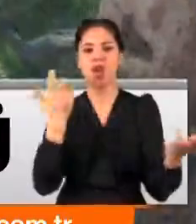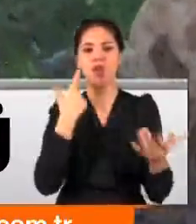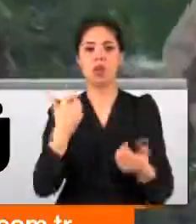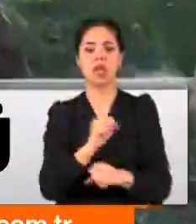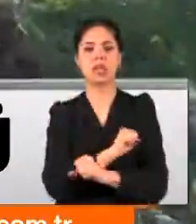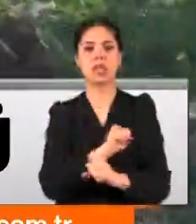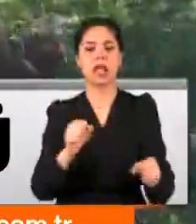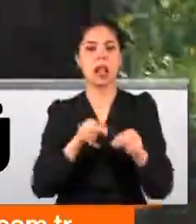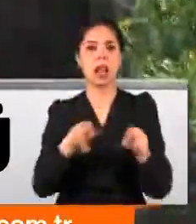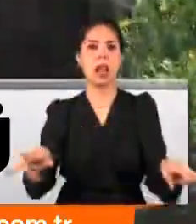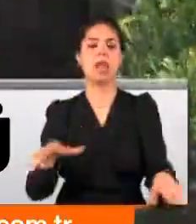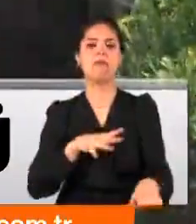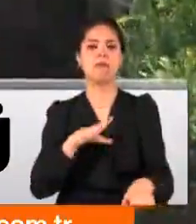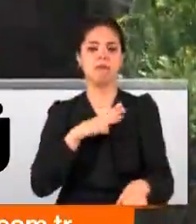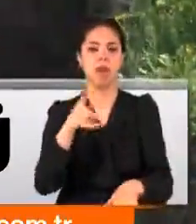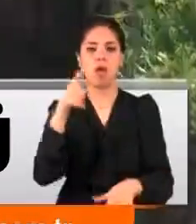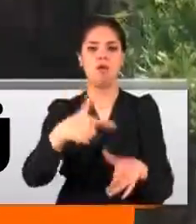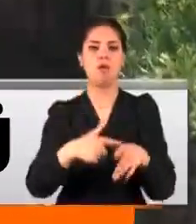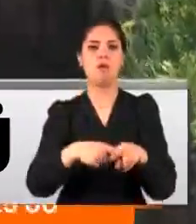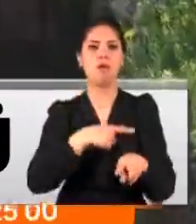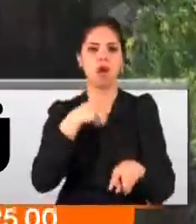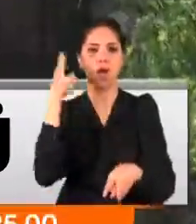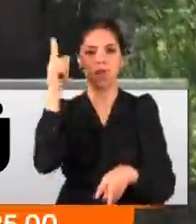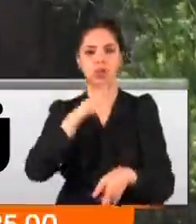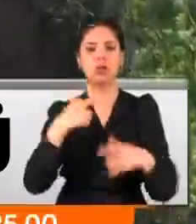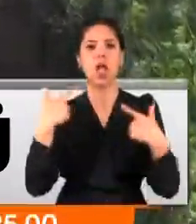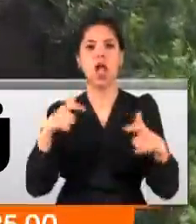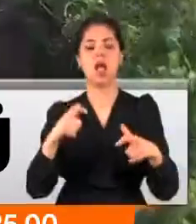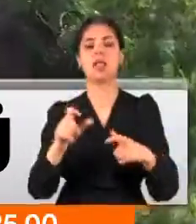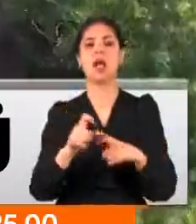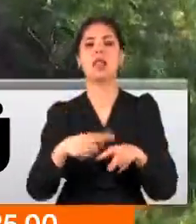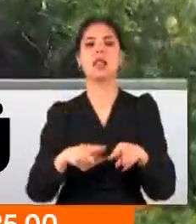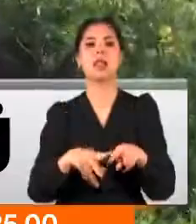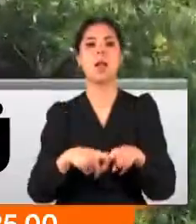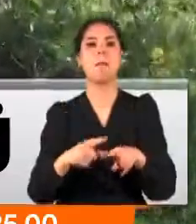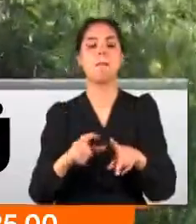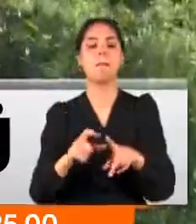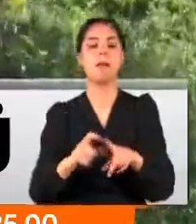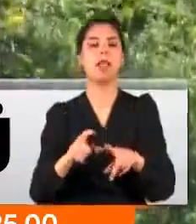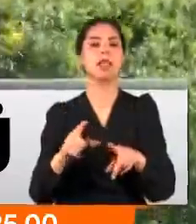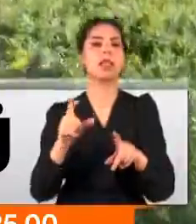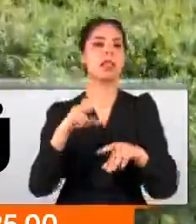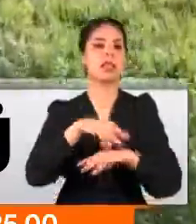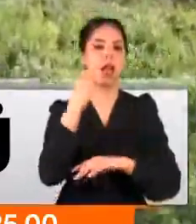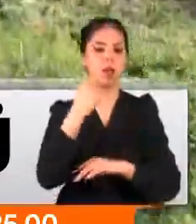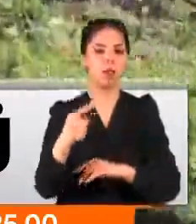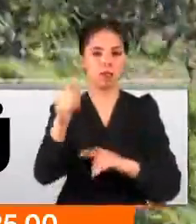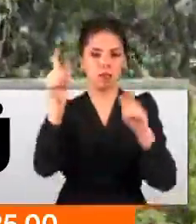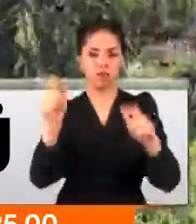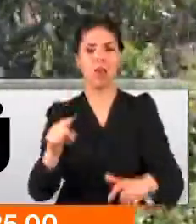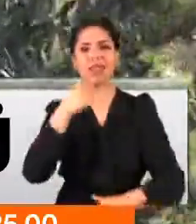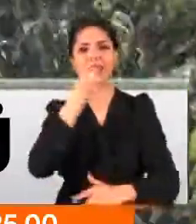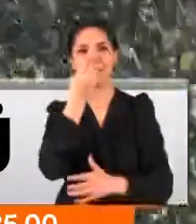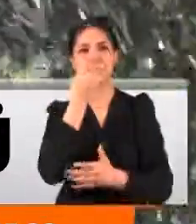bulan yarıklar oluşturdu. İşte o fay hattı Hatay Samandağ'ında Çubuklu köyünde tam da bu noktadan, bu